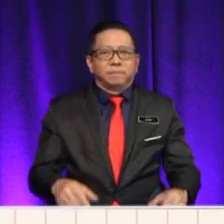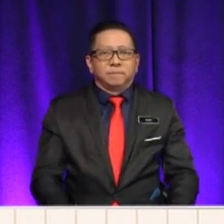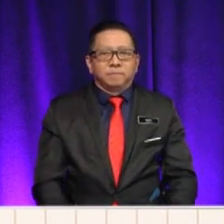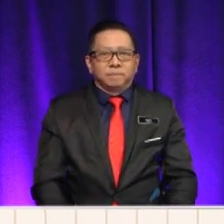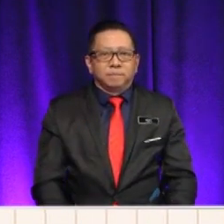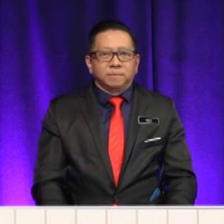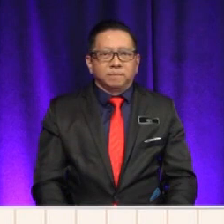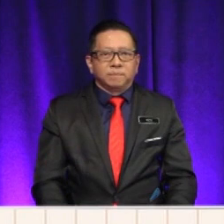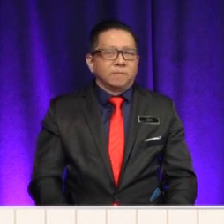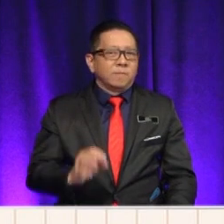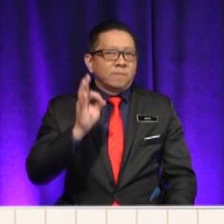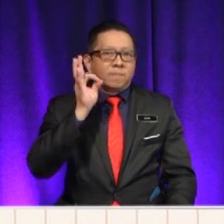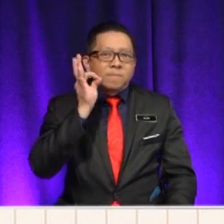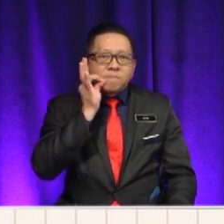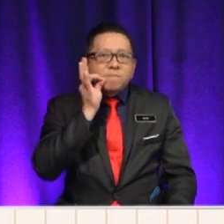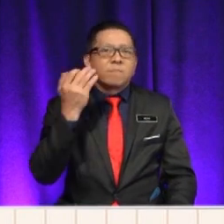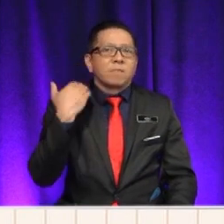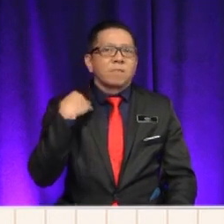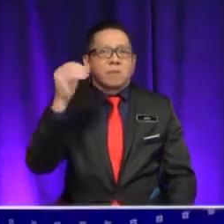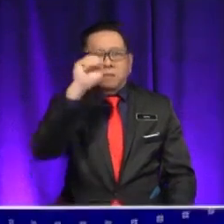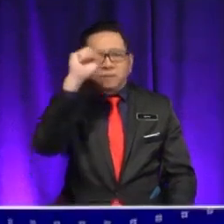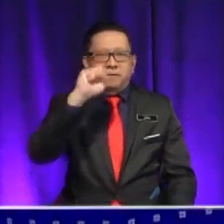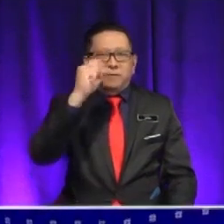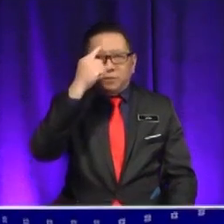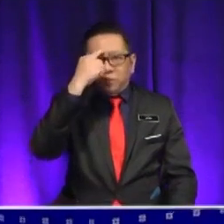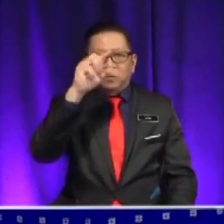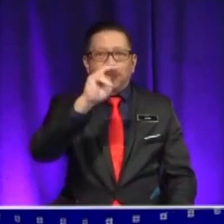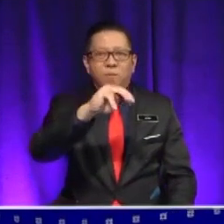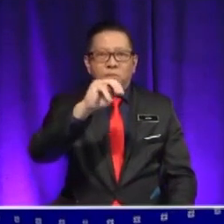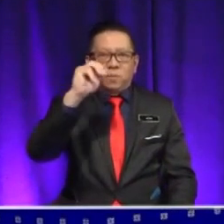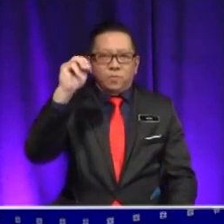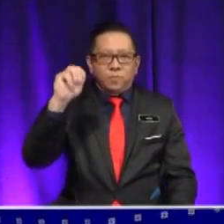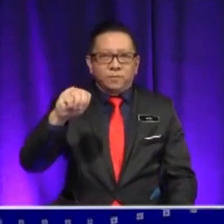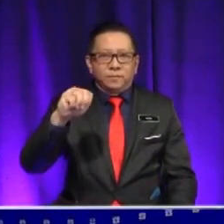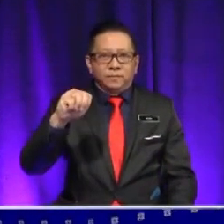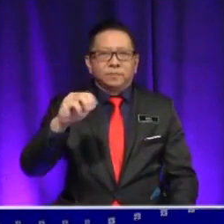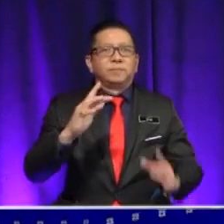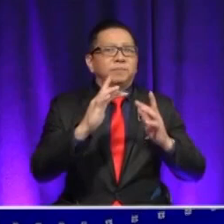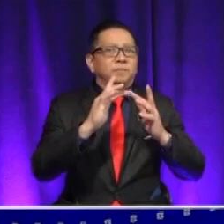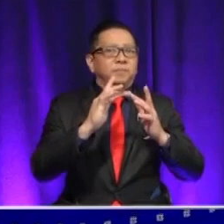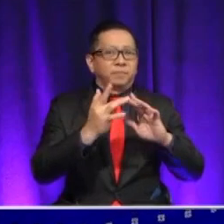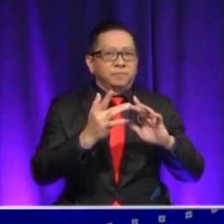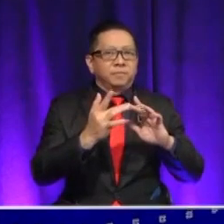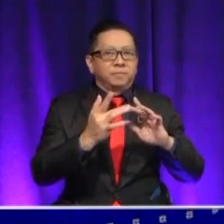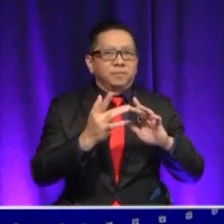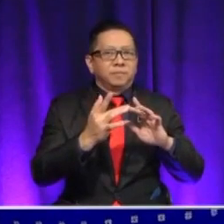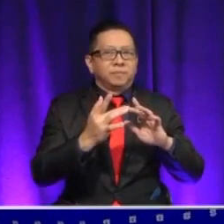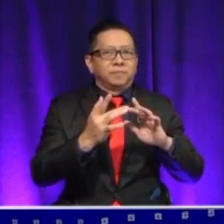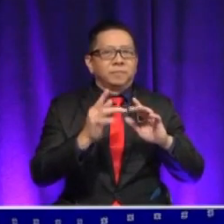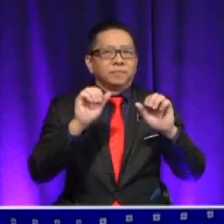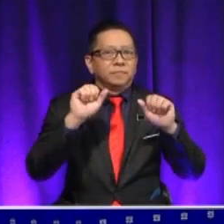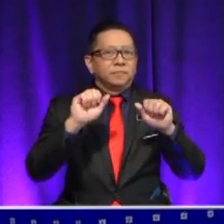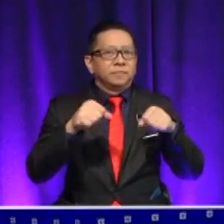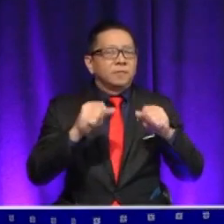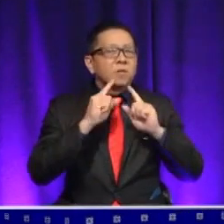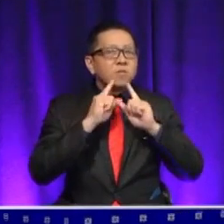Farah ada beberapa soalan. Okey, untuk murid-murid yang berada dalam talian dan murid-murid yang berada di rumah juga